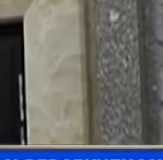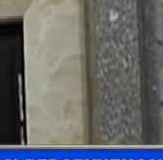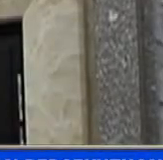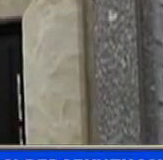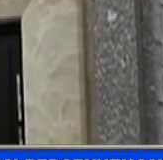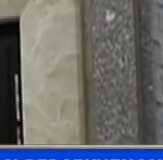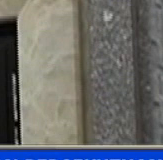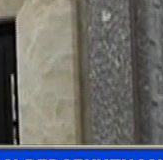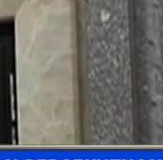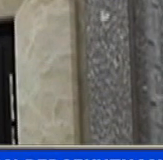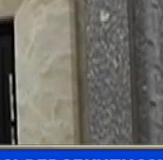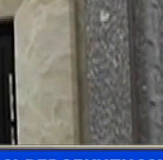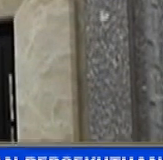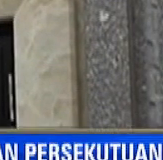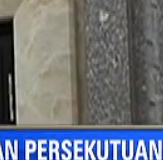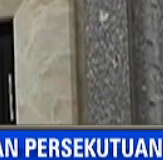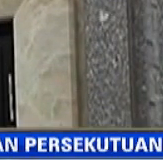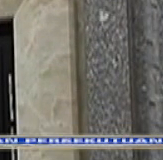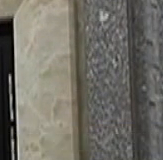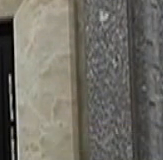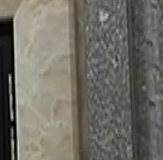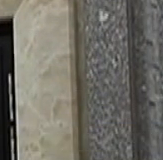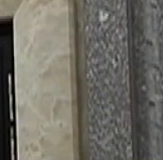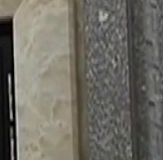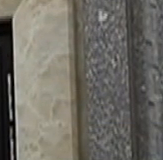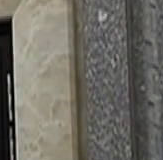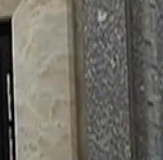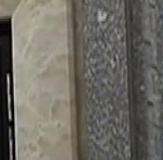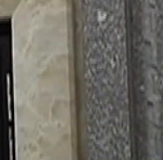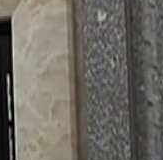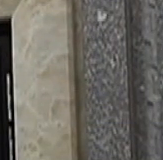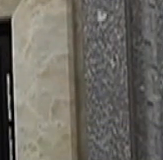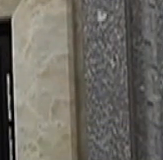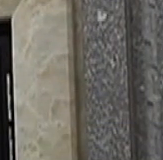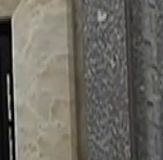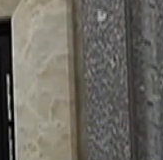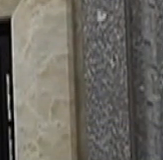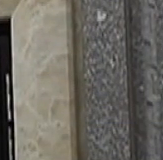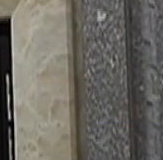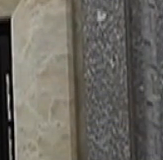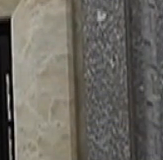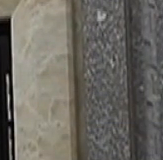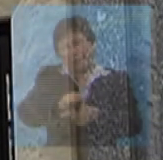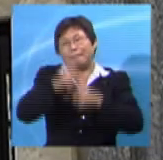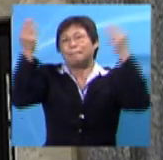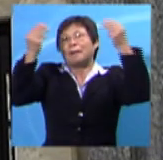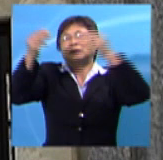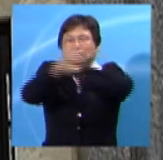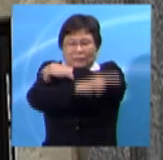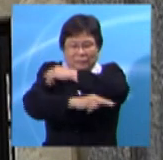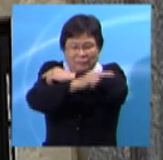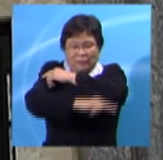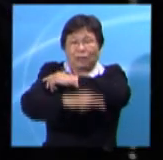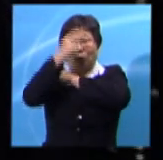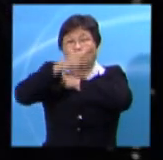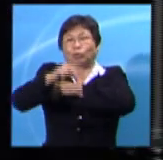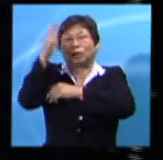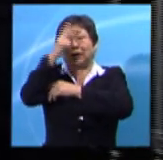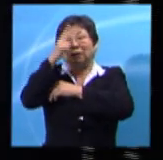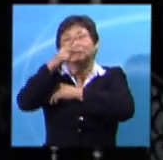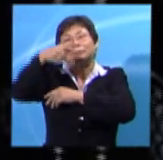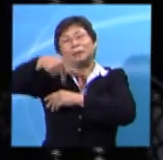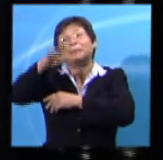pemansuhan pilihan Raya kerajaan tempatan adalah Keputusan dasar yang diambil Majlis negara bagi kerajaan